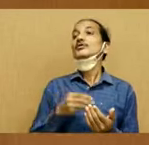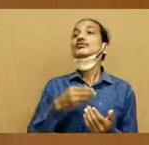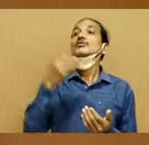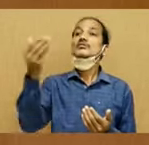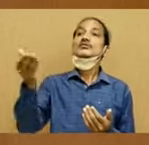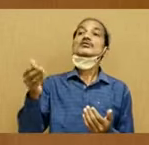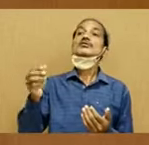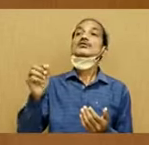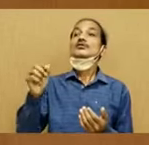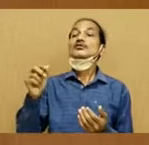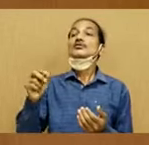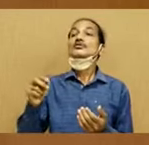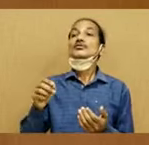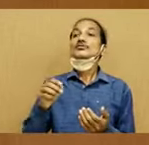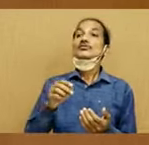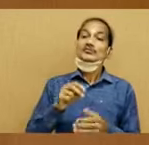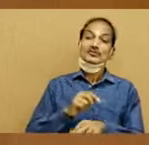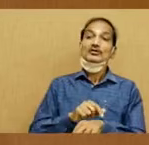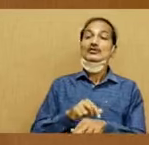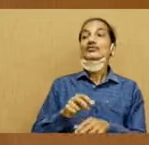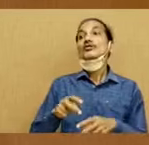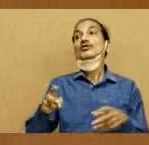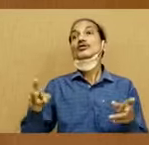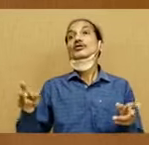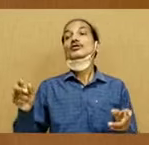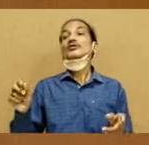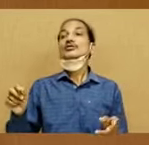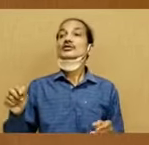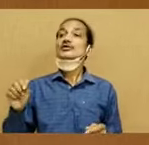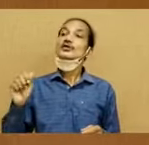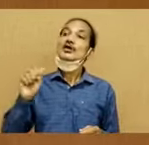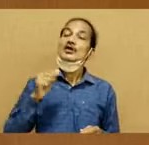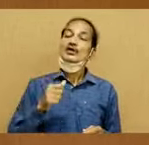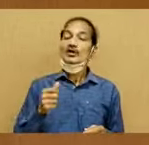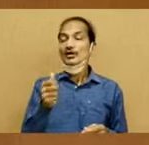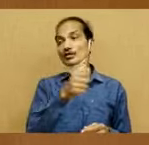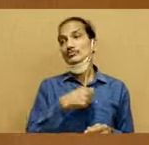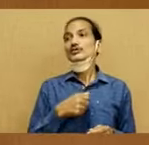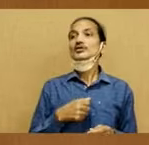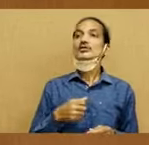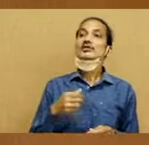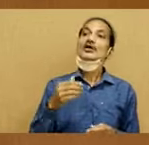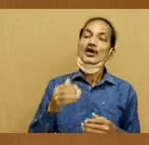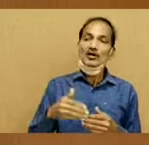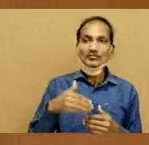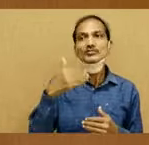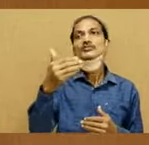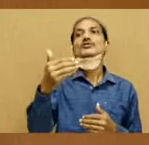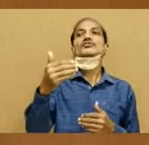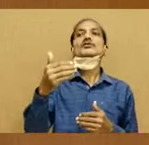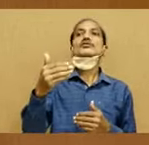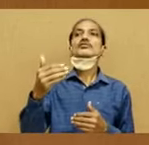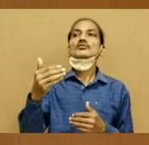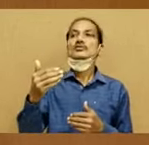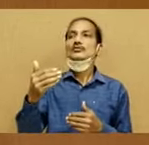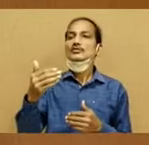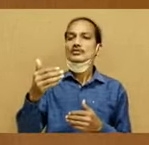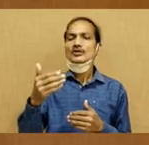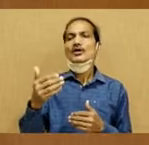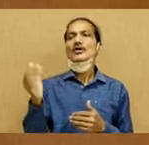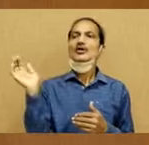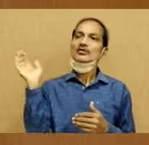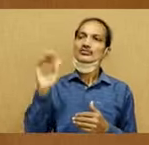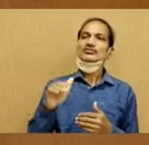ଡାକ୍ତରମାନଙ୍କୁ, ଉଚ୍ଚପଦସ୍ଥ ପଦାଧିକାରୀମାନଙ୍କୁ ଆମେ ଆପଣଙ୍କ ସାମ୍ନାରେ ଆଣୁଛୁ, ସୋ ଦ୍ୟାଟ୍ ତାଙ୍କେ